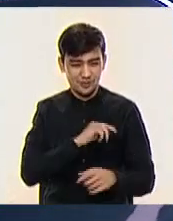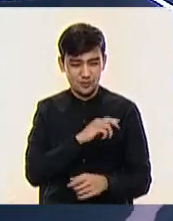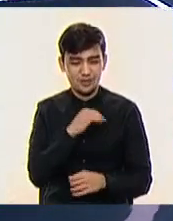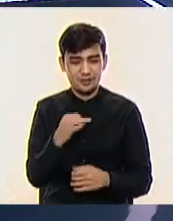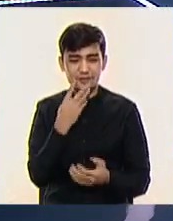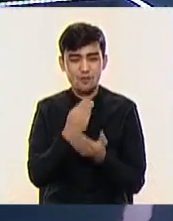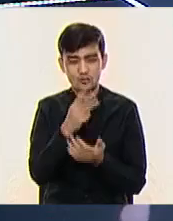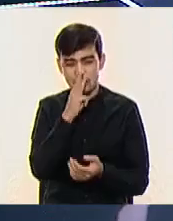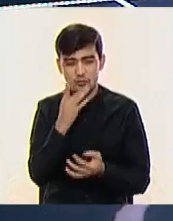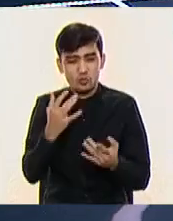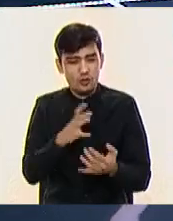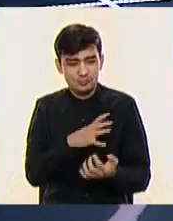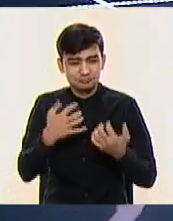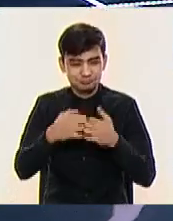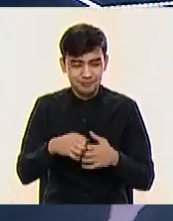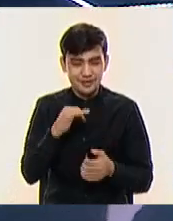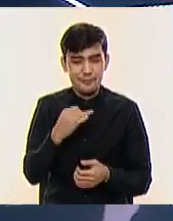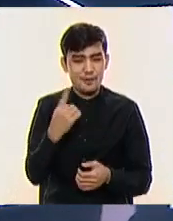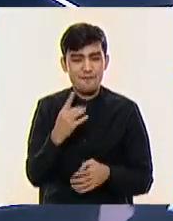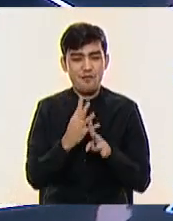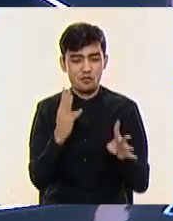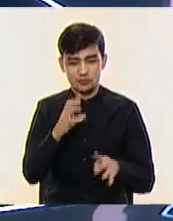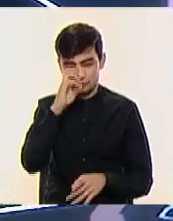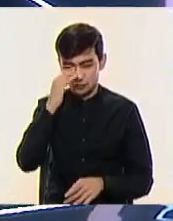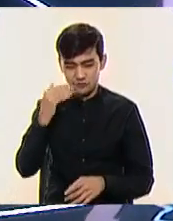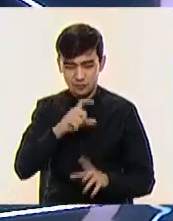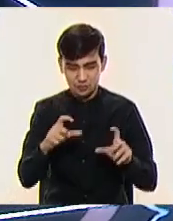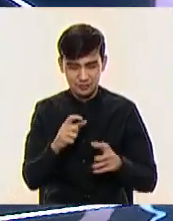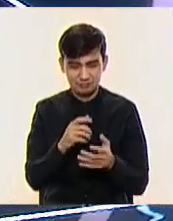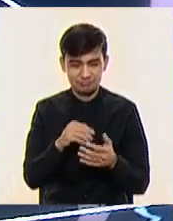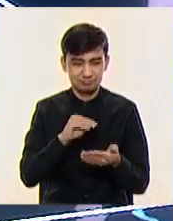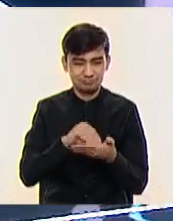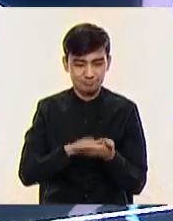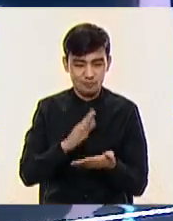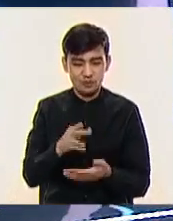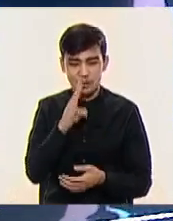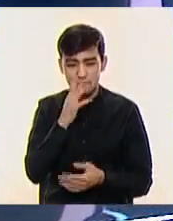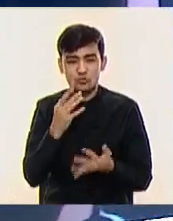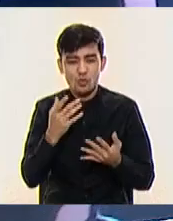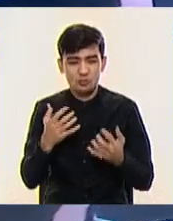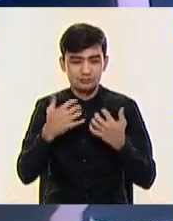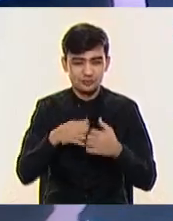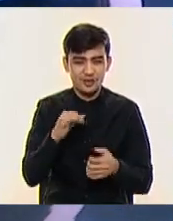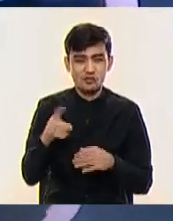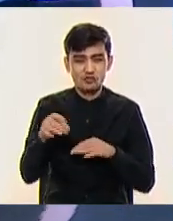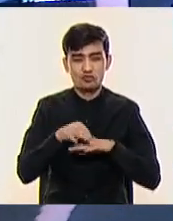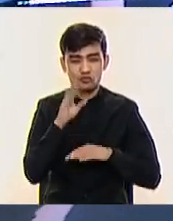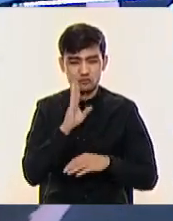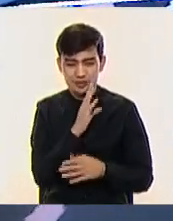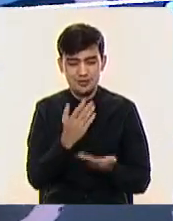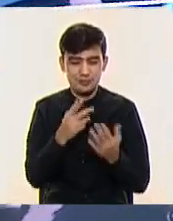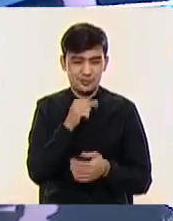своих доходах отчитаются сотрудники госорганов, руководители квазигоссекторов и их супруги. А